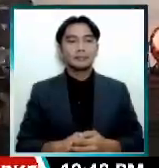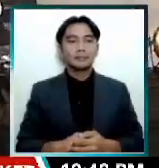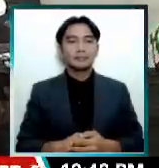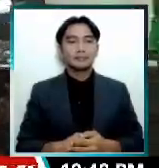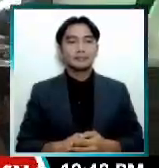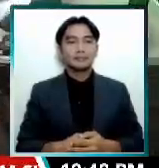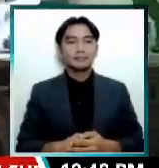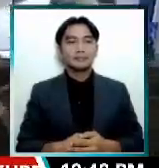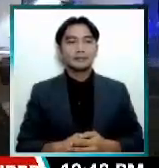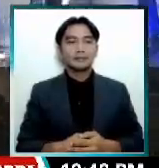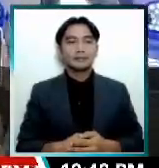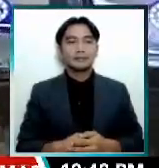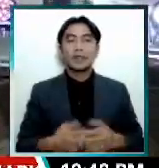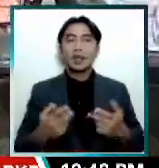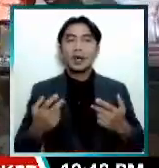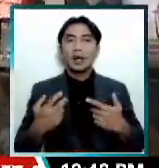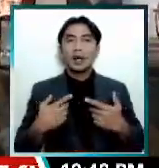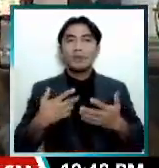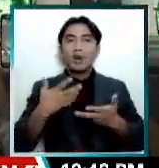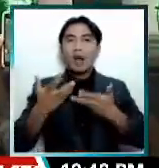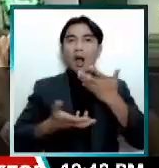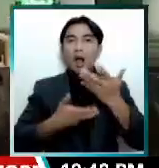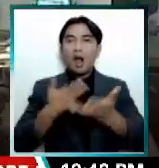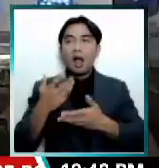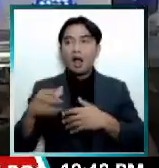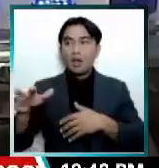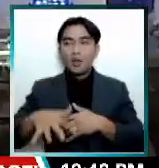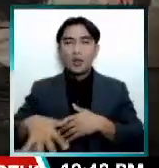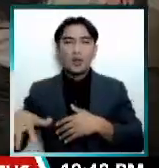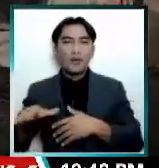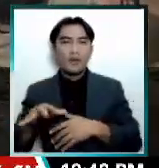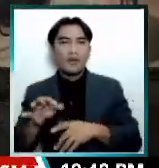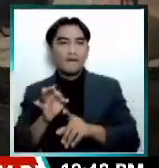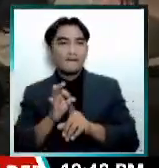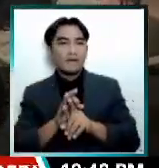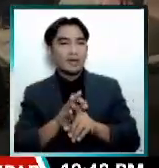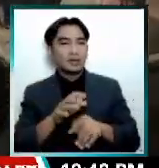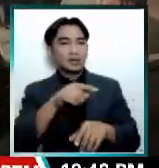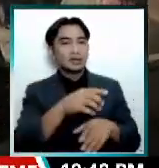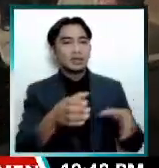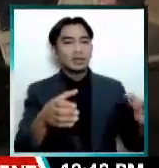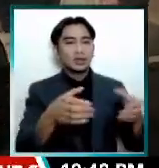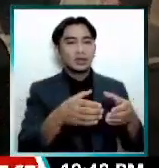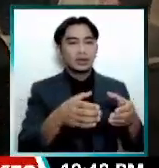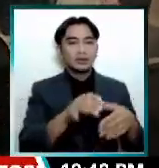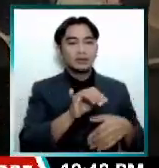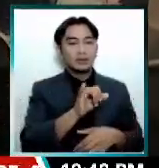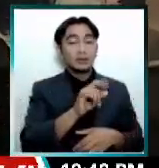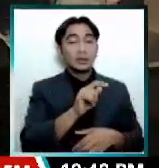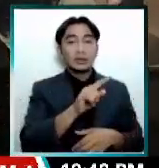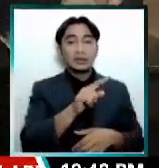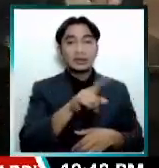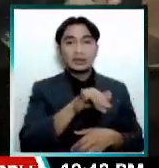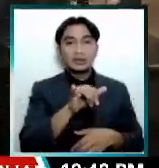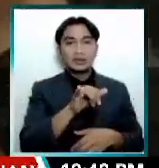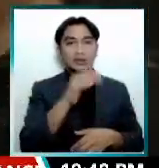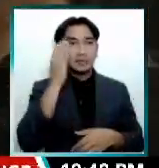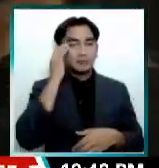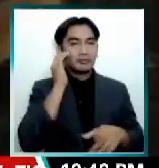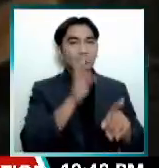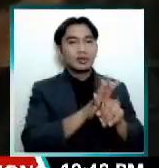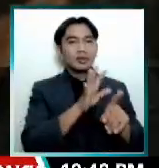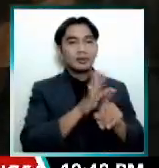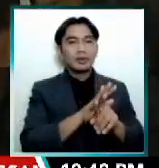Napuno ng hiyawan ng fanmeet ng K-pop group na ITZY sa isang mall sa Makati. Nasa bansa sila para sa first world tour